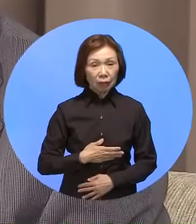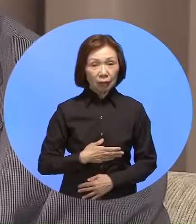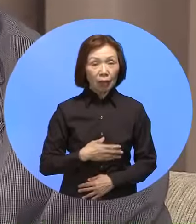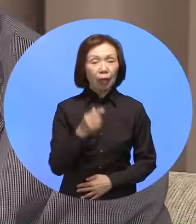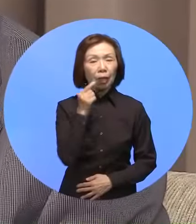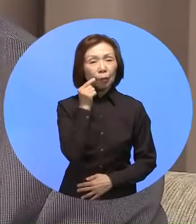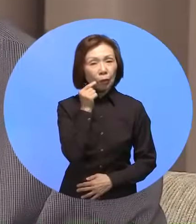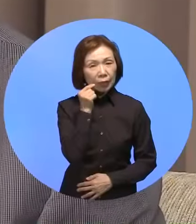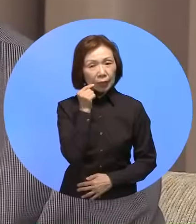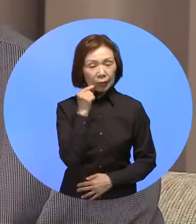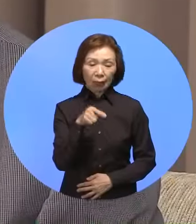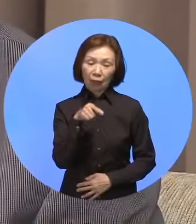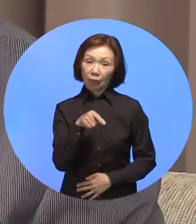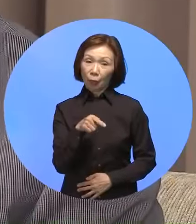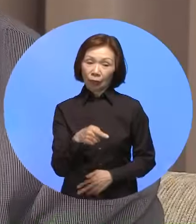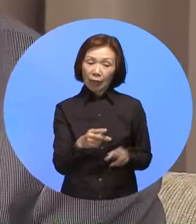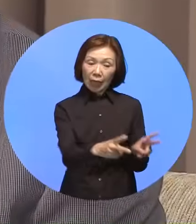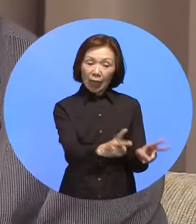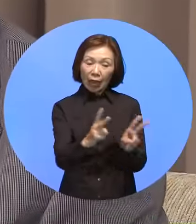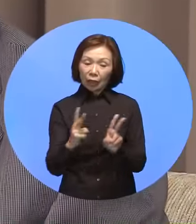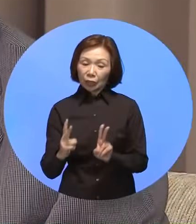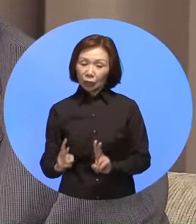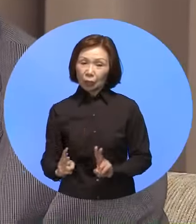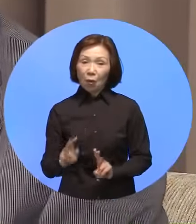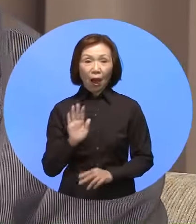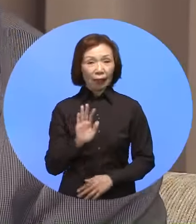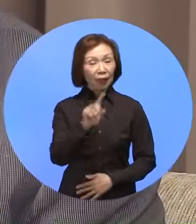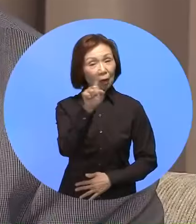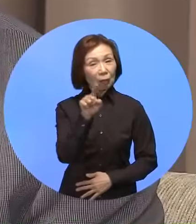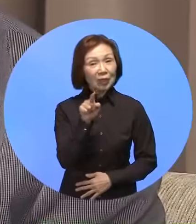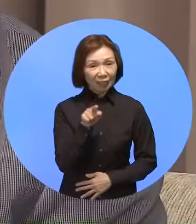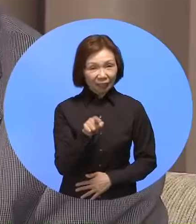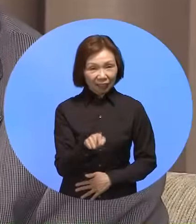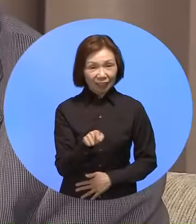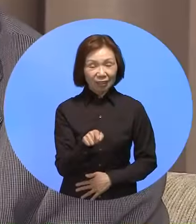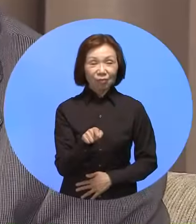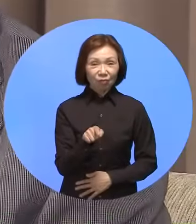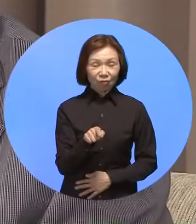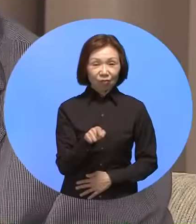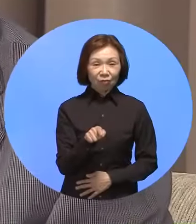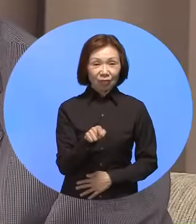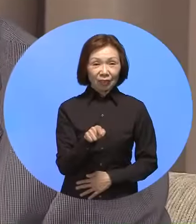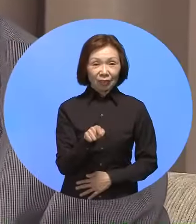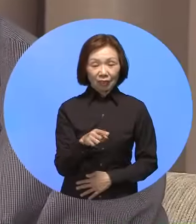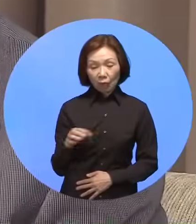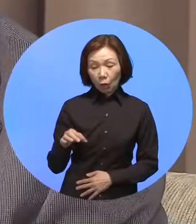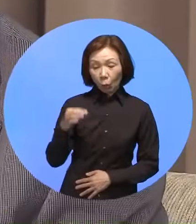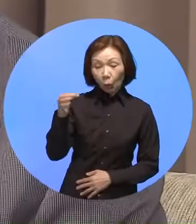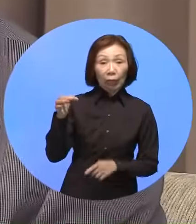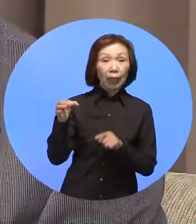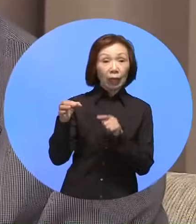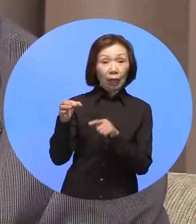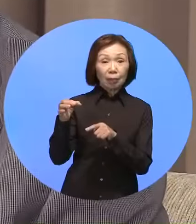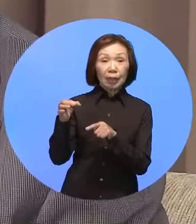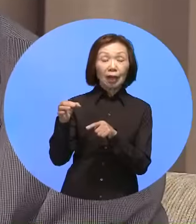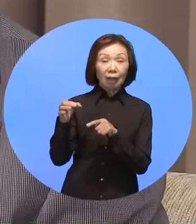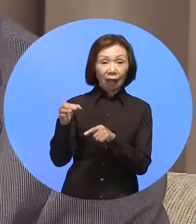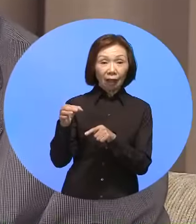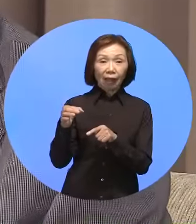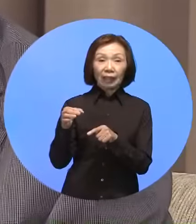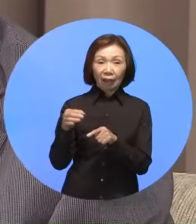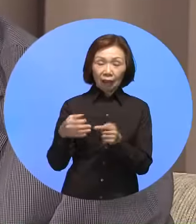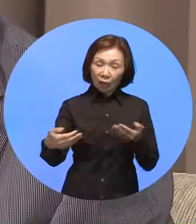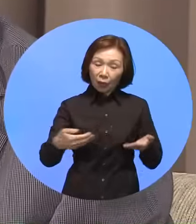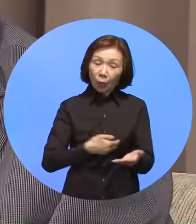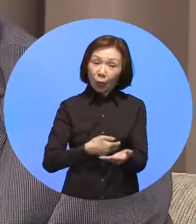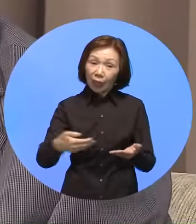たらその橋も架かっていたのではないかとかですねa銭の湿度からまあ公益や坂